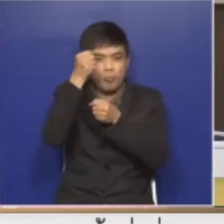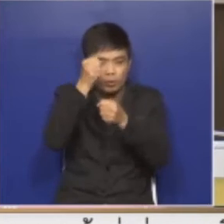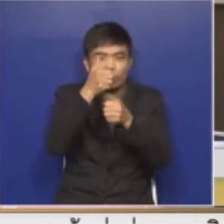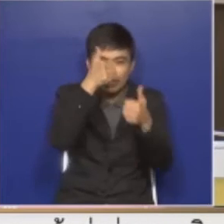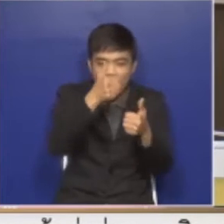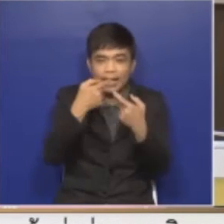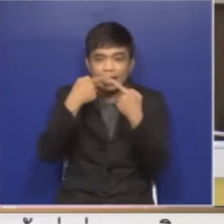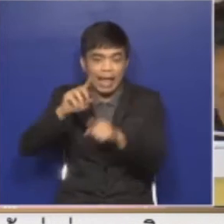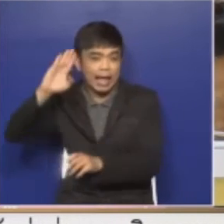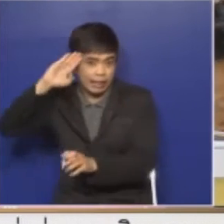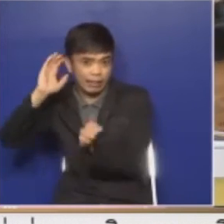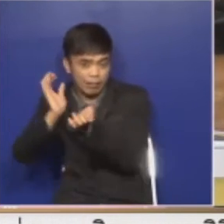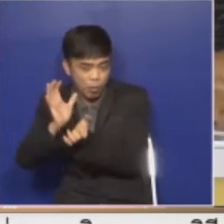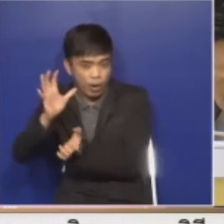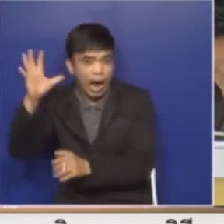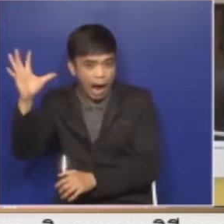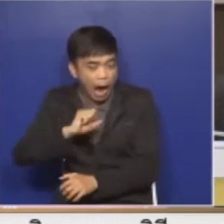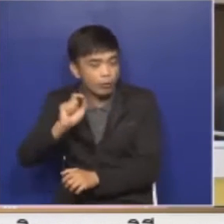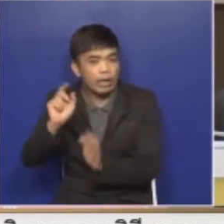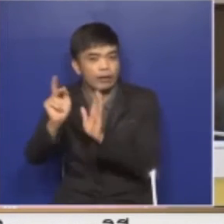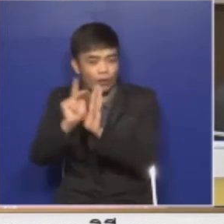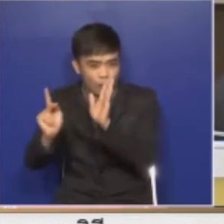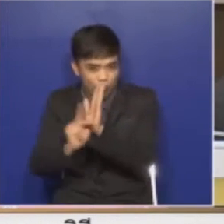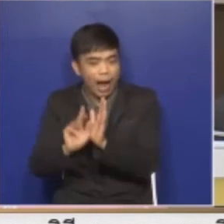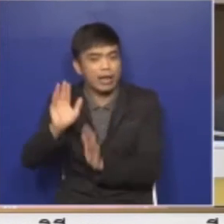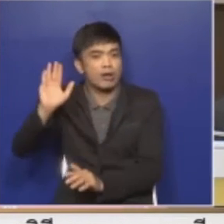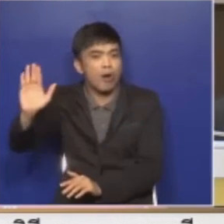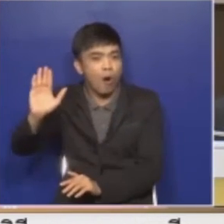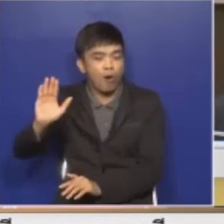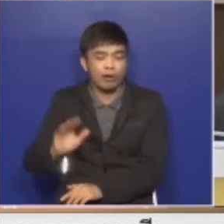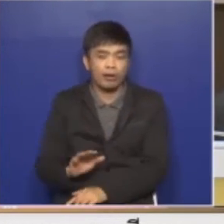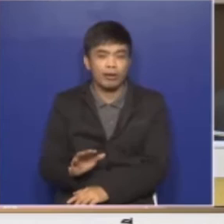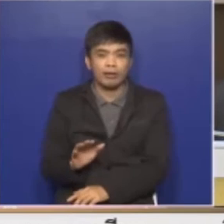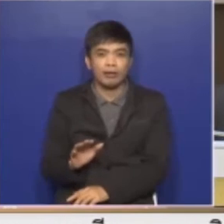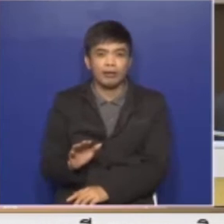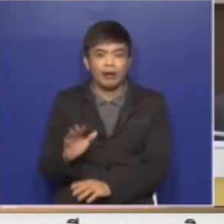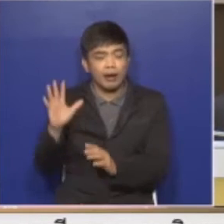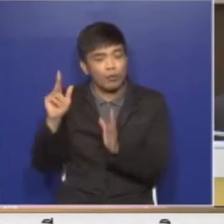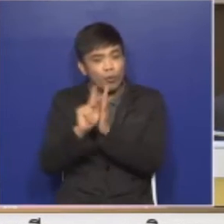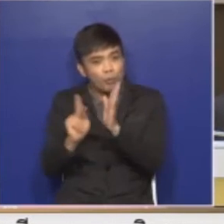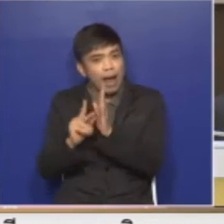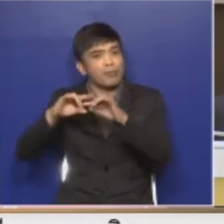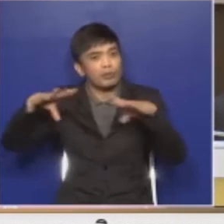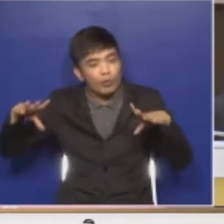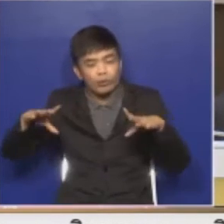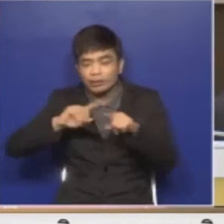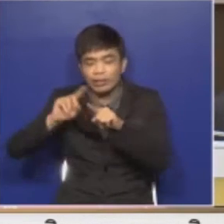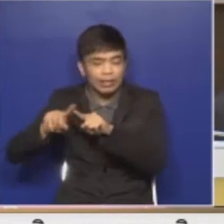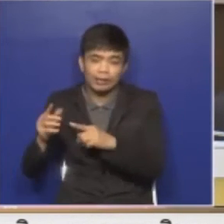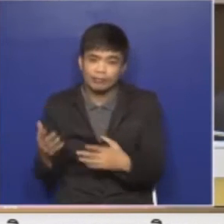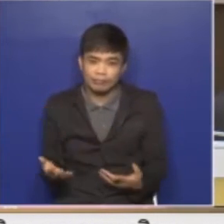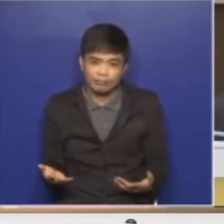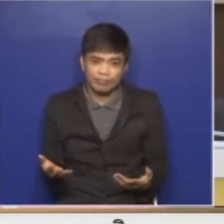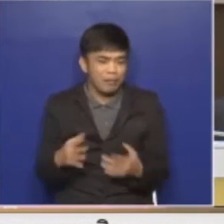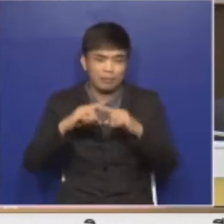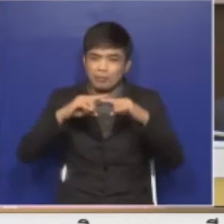ออกมาโดยคณะปฏิวัติออกมาโดยขณะที่บ้านเมืองกำลังมีปัญหาในเรื่องเผด็จการเพราะฉะนั้นตัวนี้นะครับ